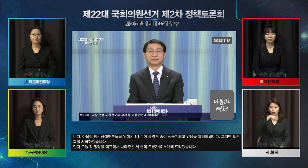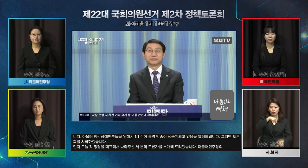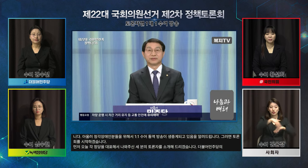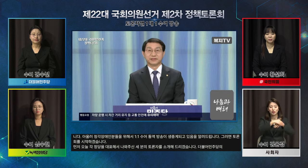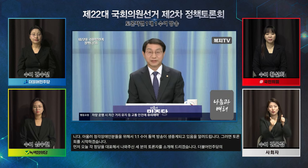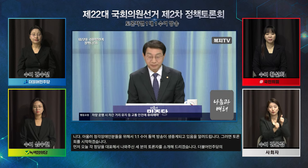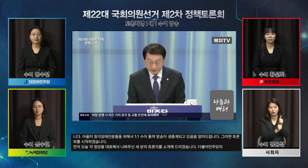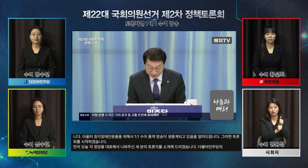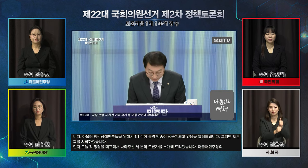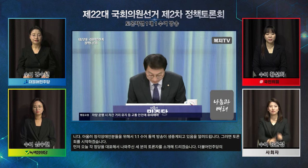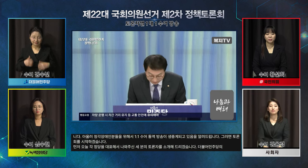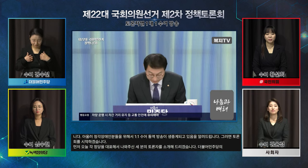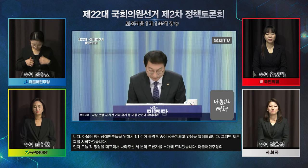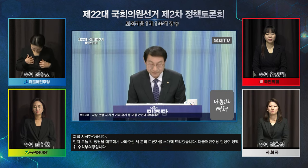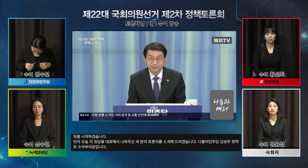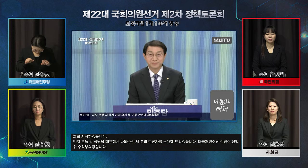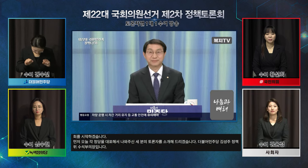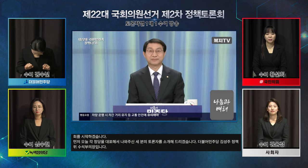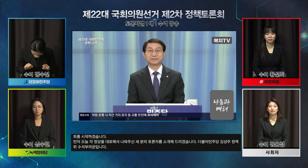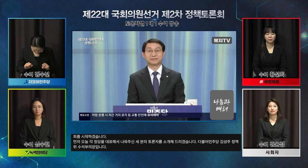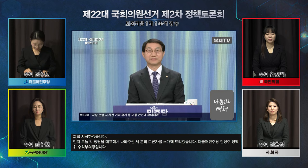수석부의장입니다. 네, 반갑습니다.